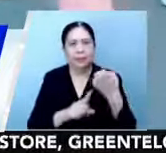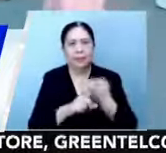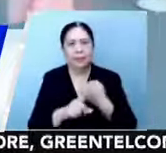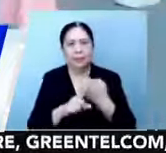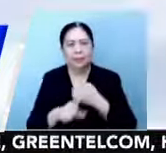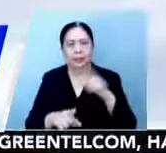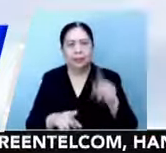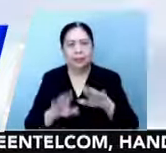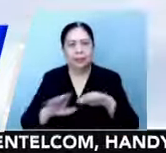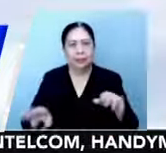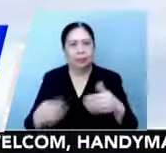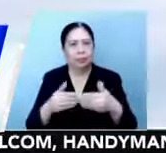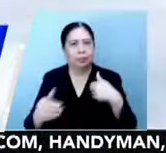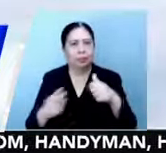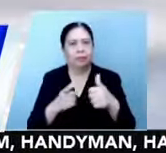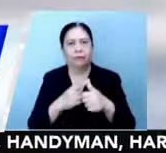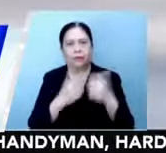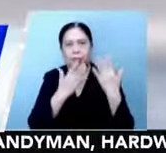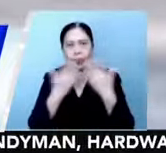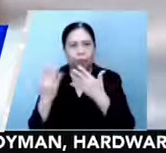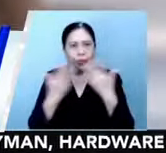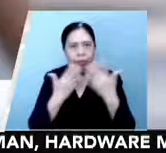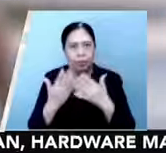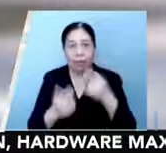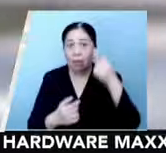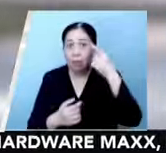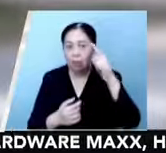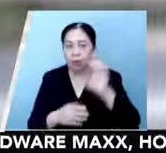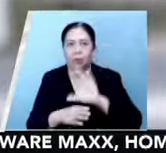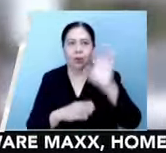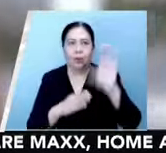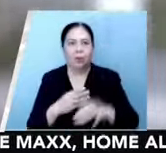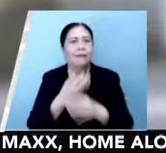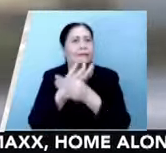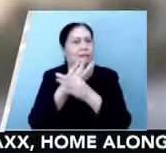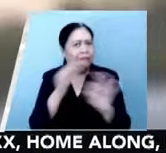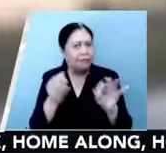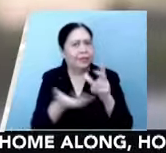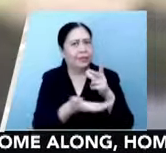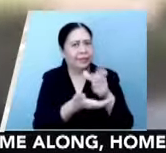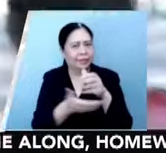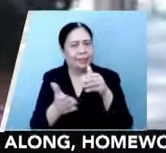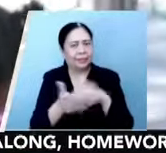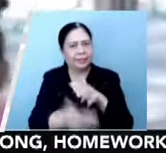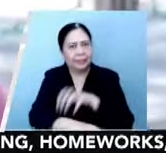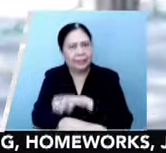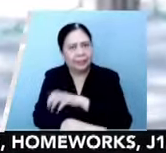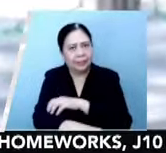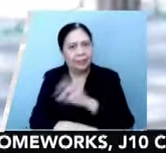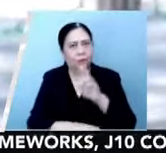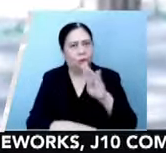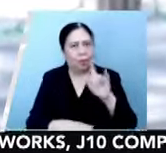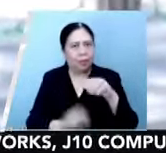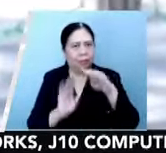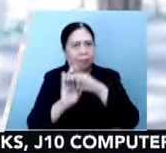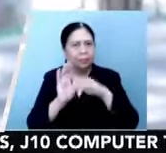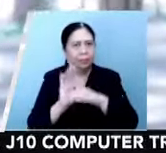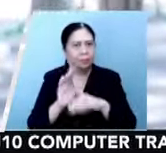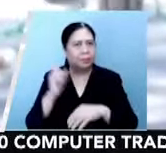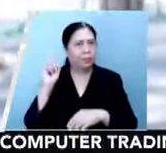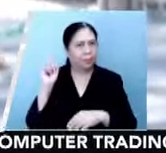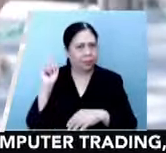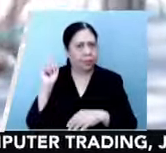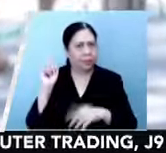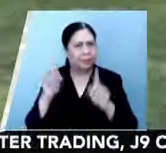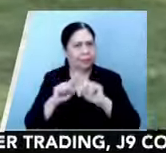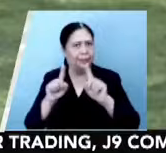first birthday. Yan ay para makumpleto ang libreng bakuna kontra measles, rubella, polio, pertussis, diphtheria,